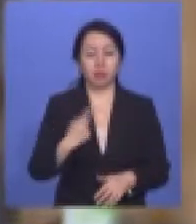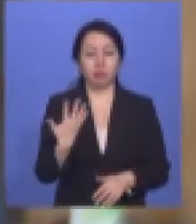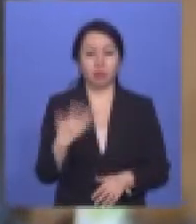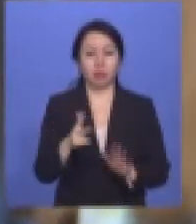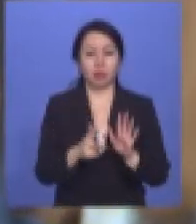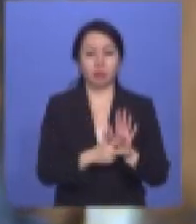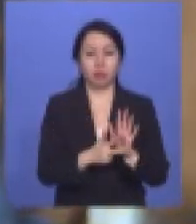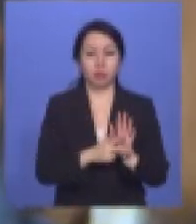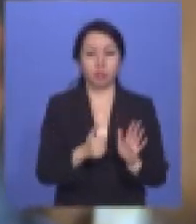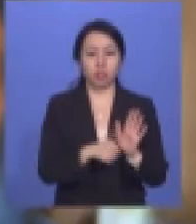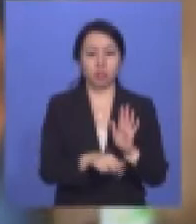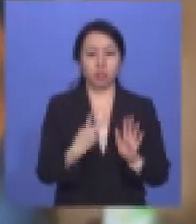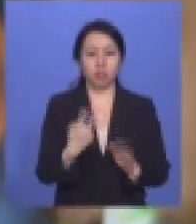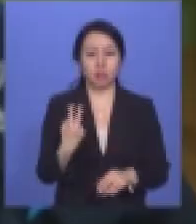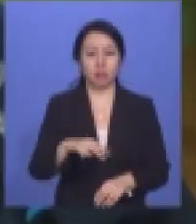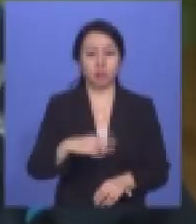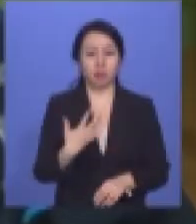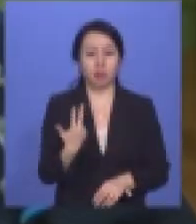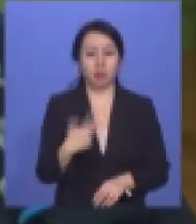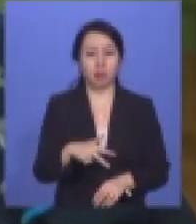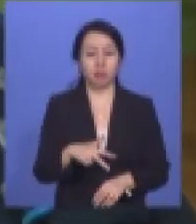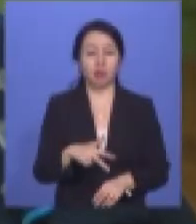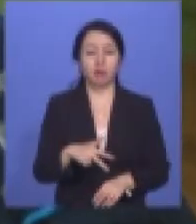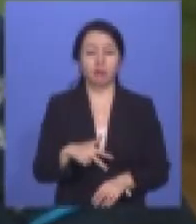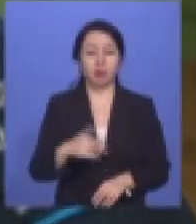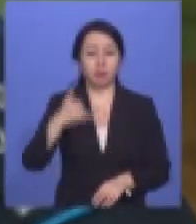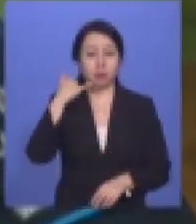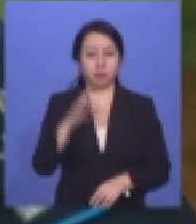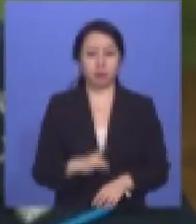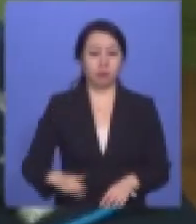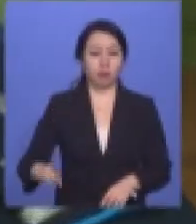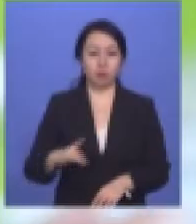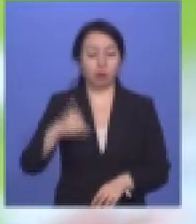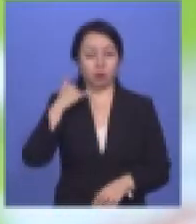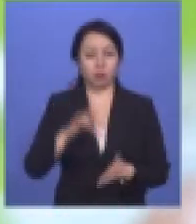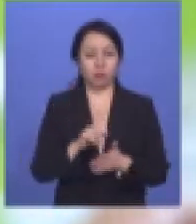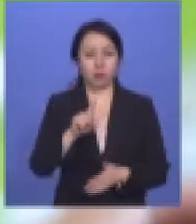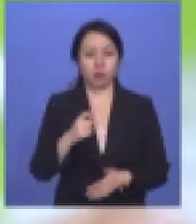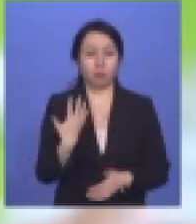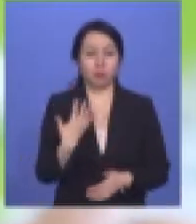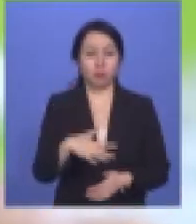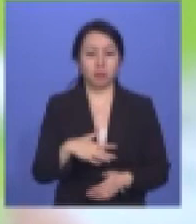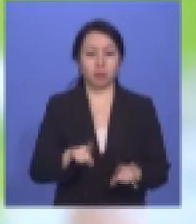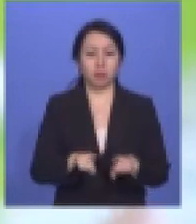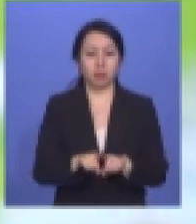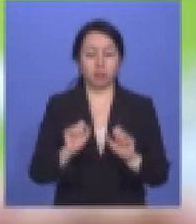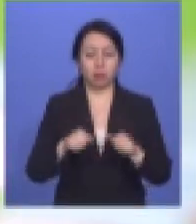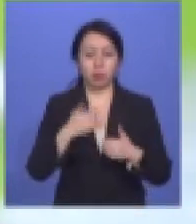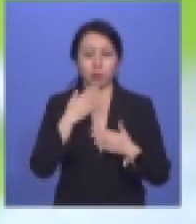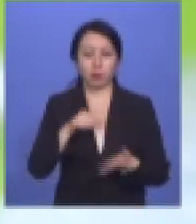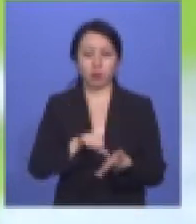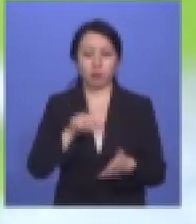31 58 и 61 25 30, либо позвонив в республиканский колл-центр 150. Также можно обращаться